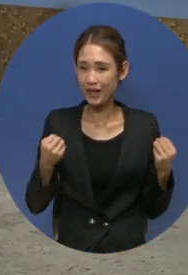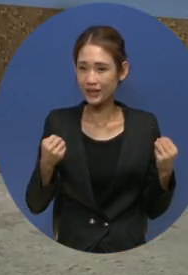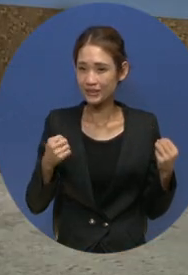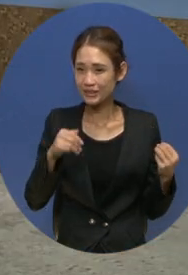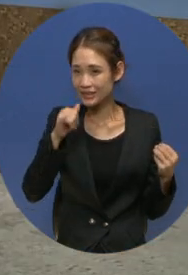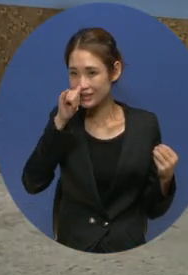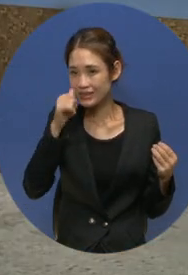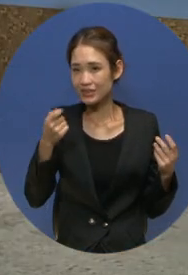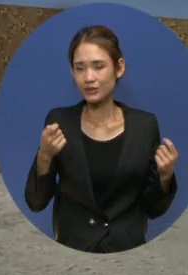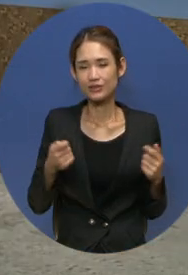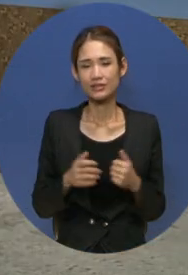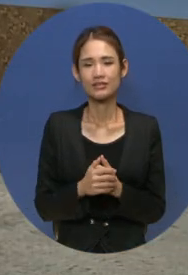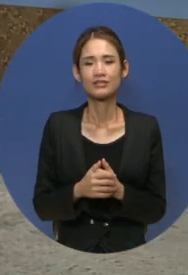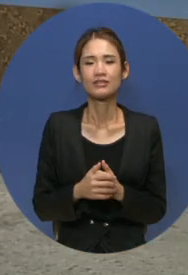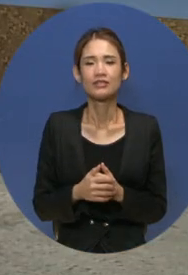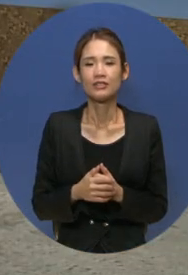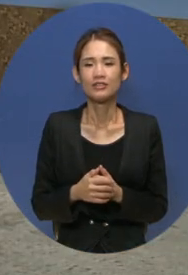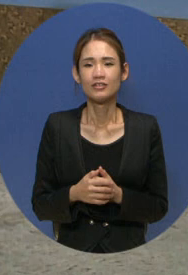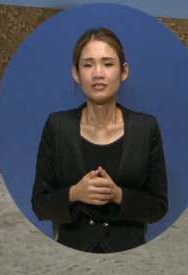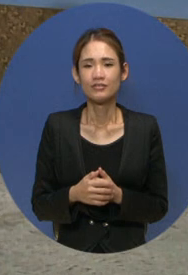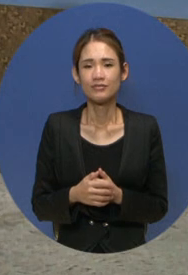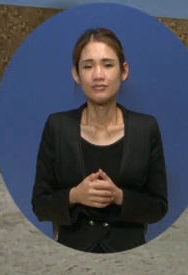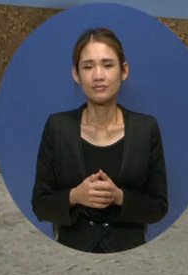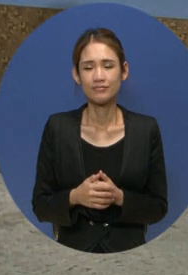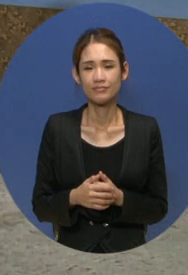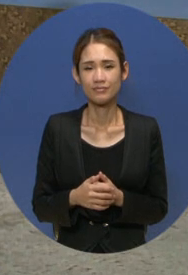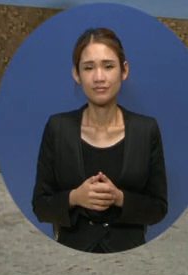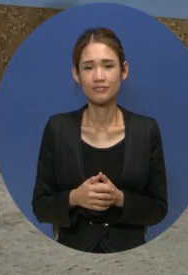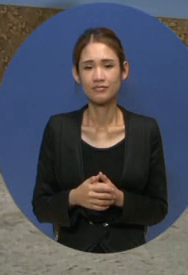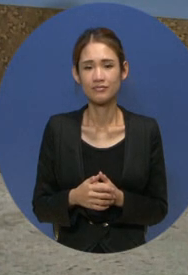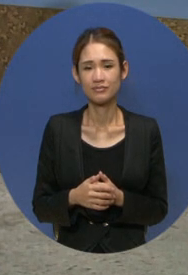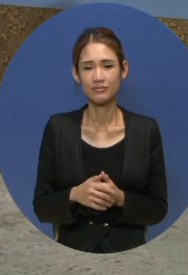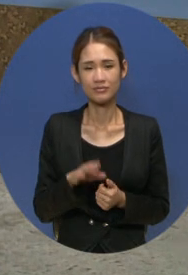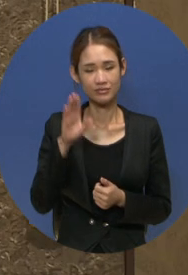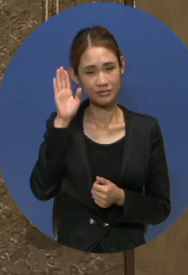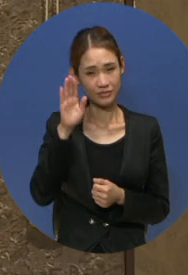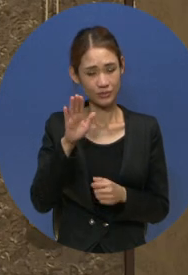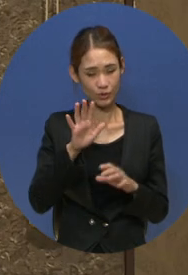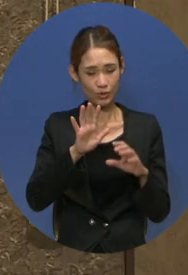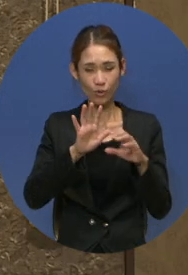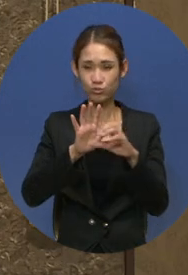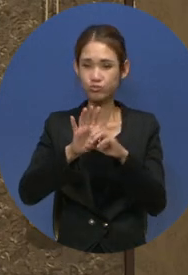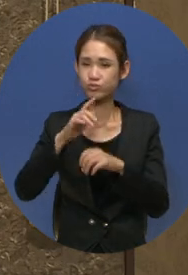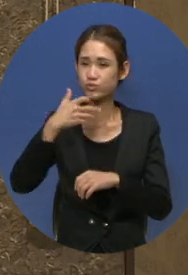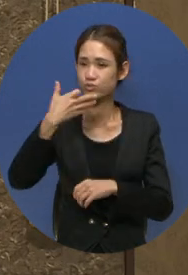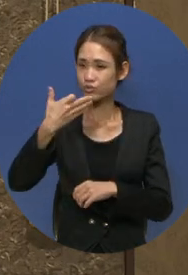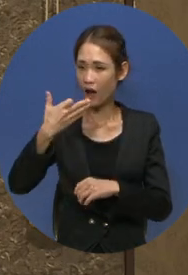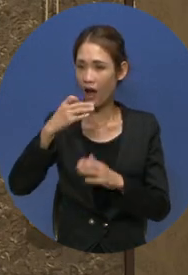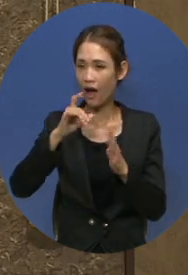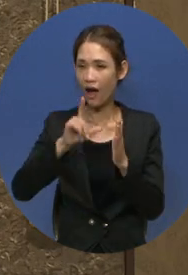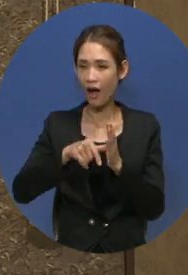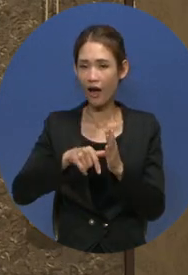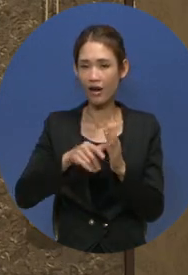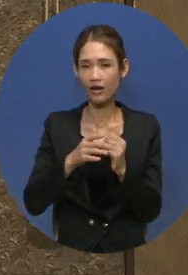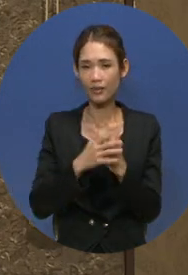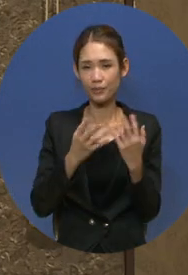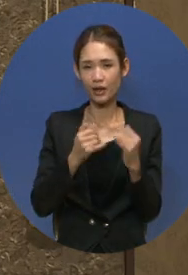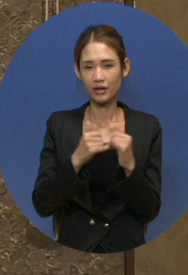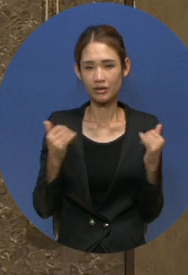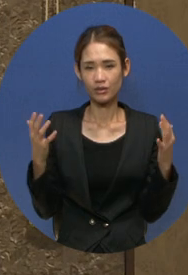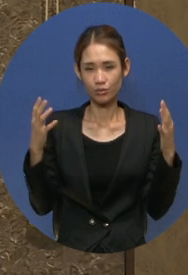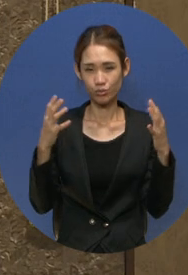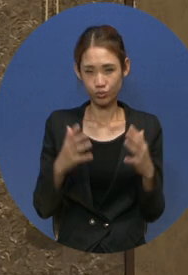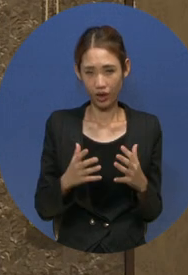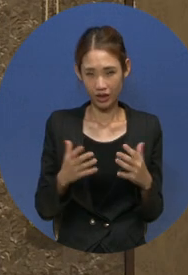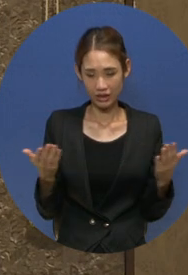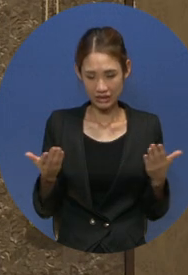네. 일자리들이 좀 많아지지 않을까 하는 그런 예, 생각이 그래서 듭니다. 어쩌면 이 코로나 시대에 저희가 많은 사람을 모아서 뭔가를